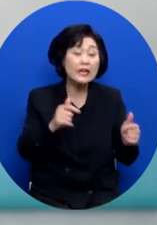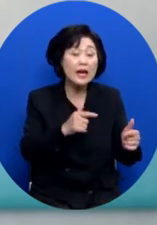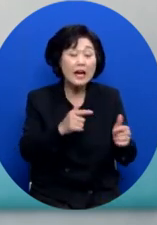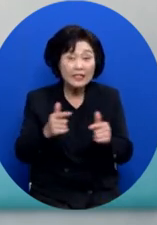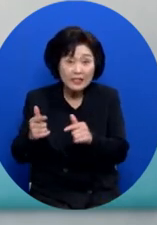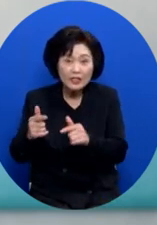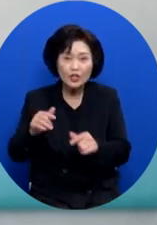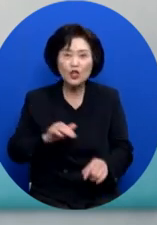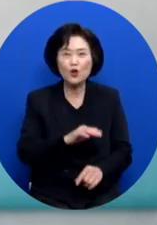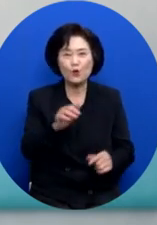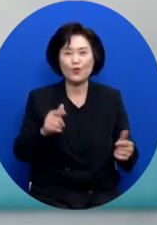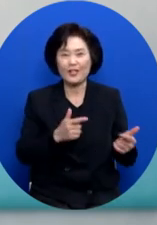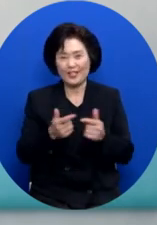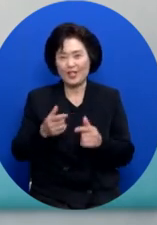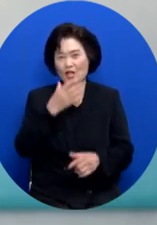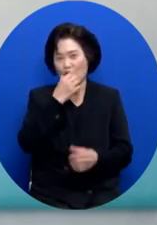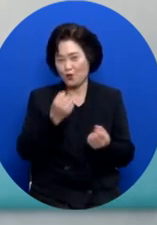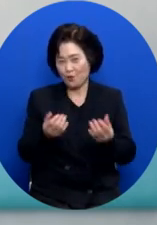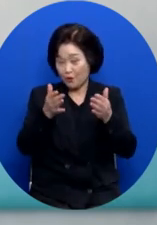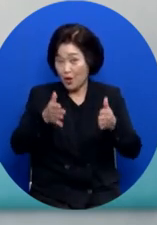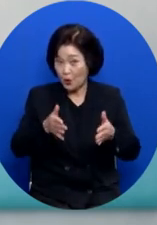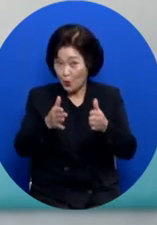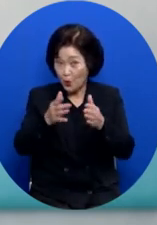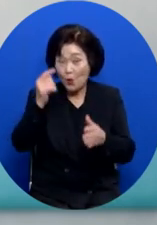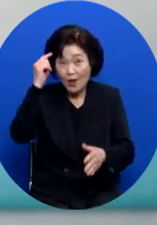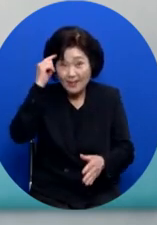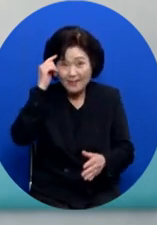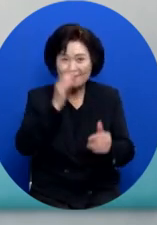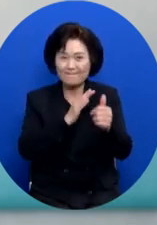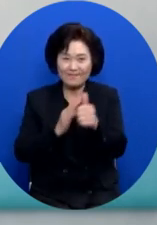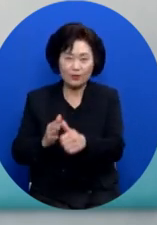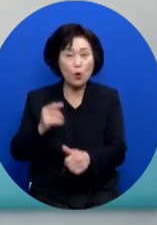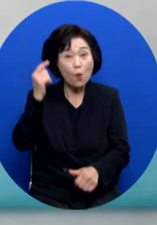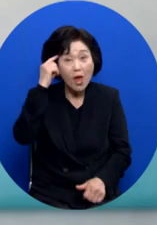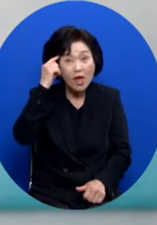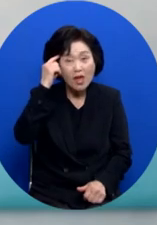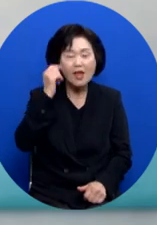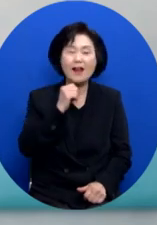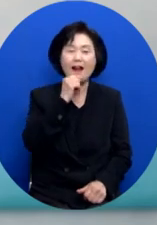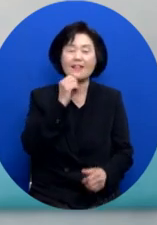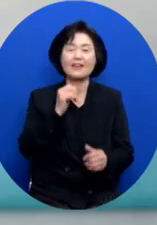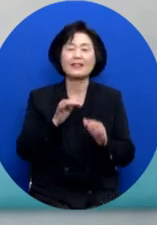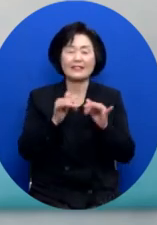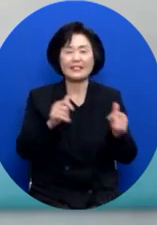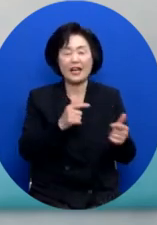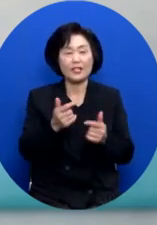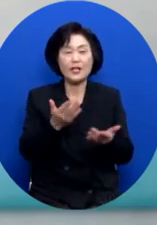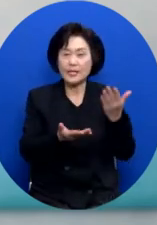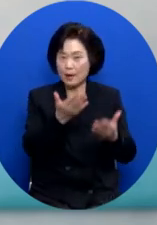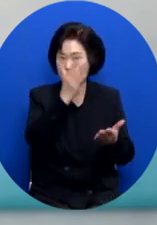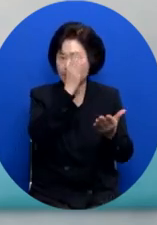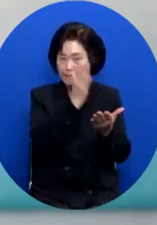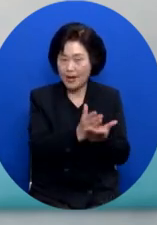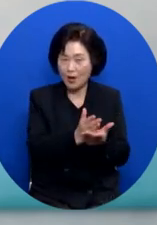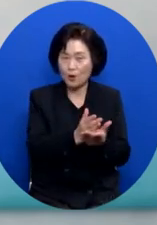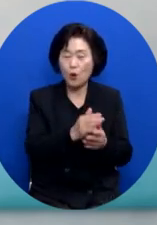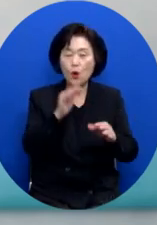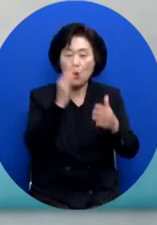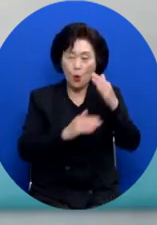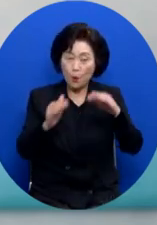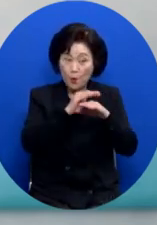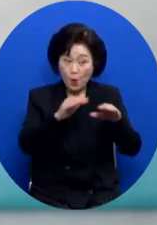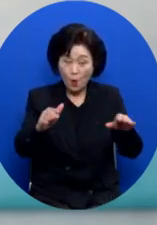통로임을 기억해야 합니다. 왜 그렇습니까? 가난한 자들을 차별치 않고 공평하게 대우하고 진지하게 돌아볼